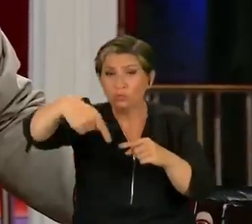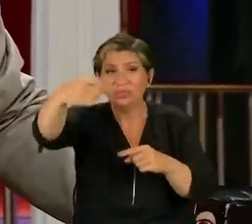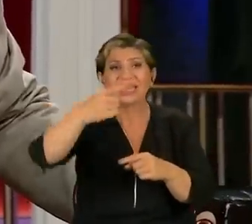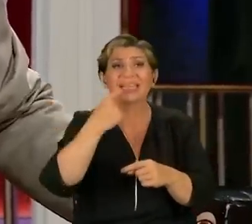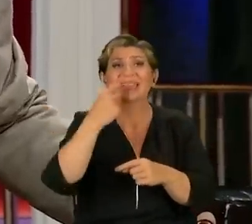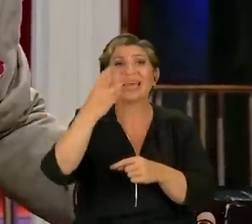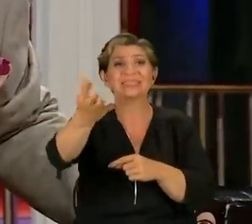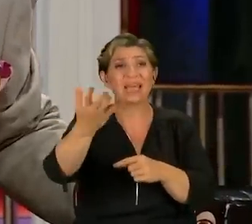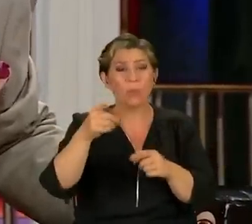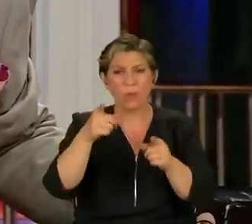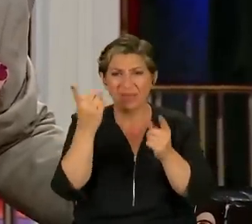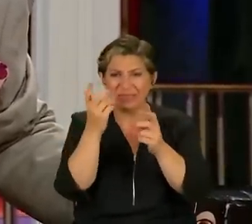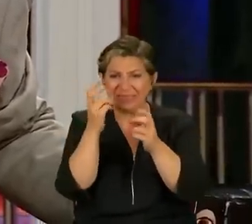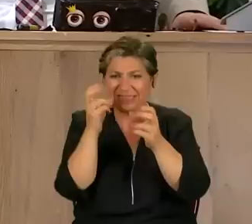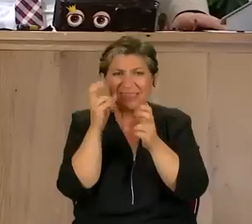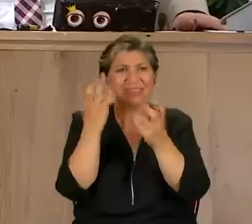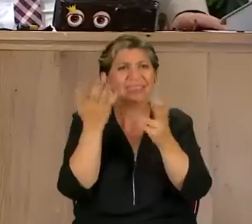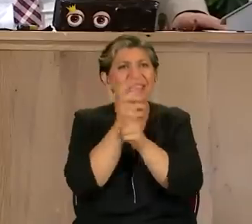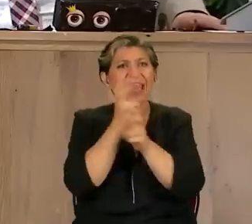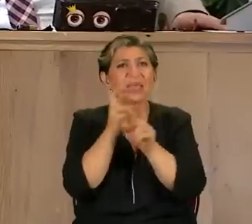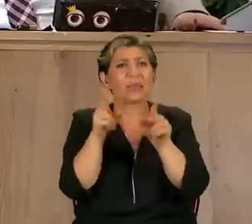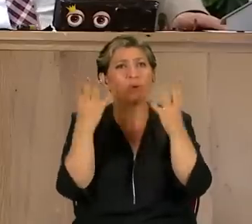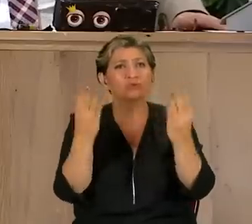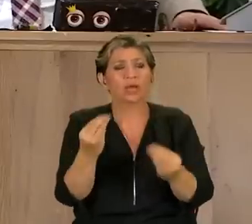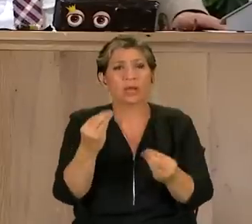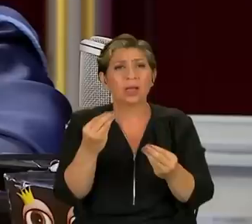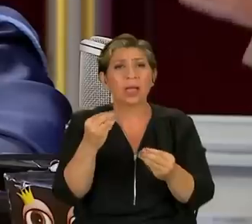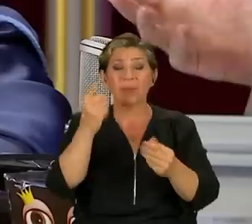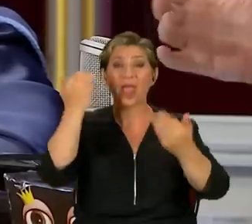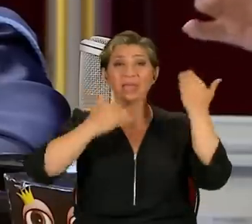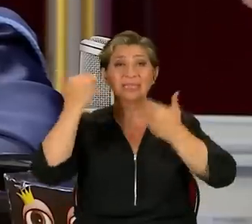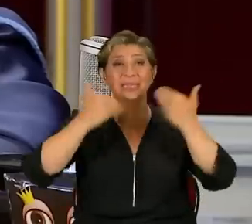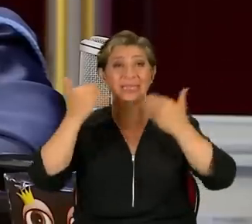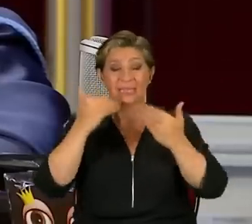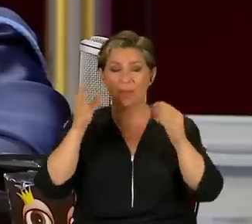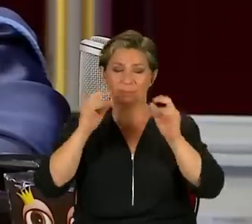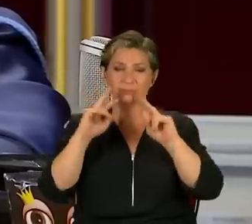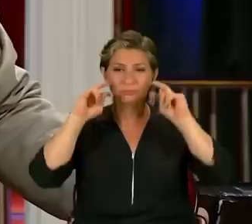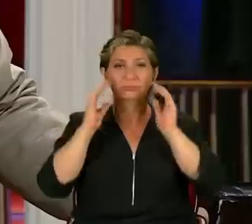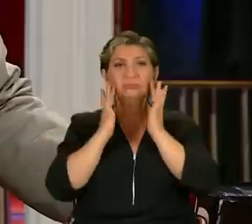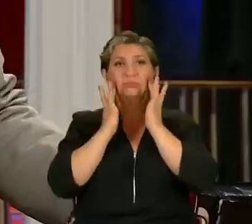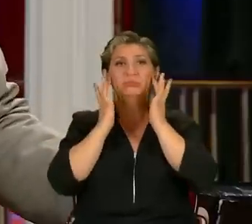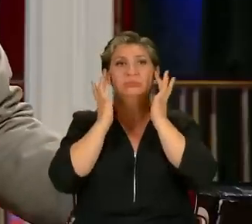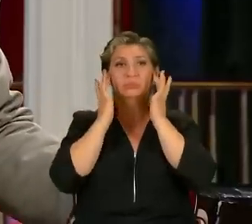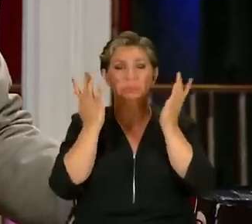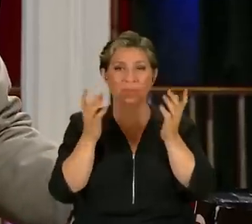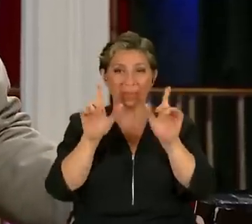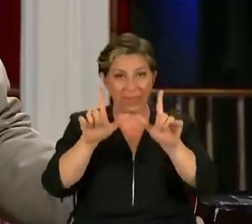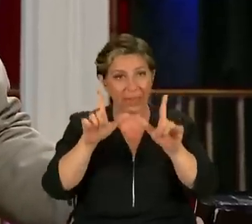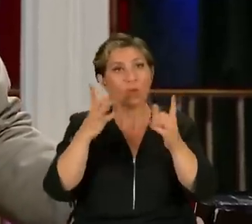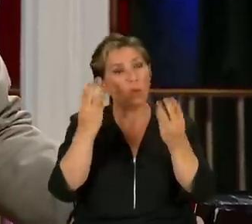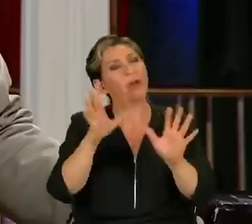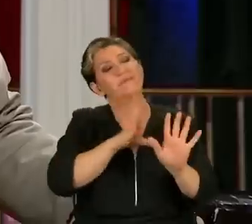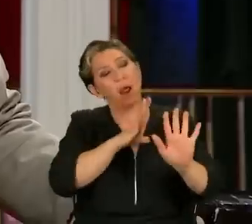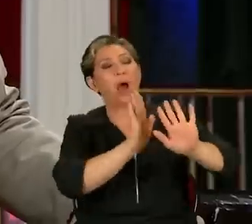yıllarda bu böyle bir illet haline gelecek. Yani artık bir estetik müdahaleden yani gerekli estetik